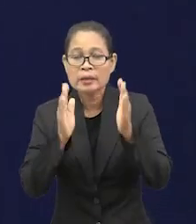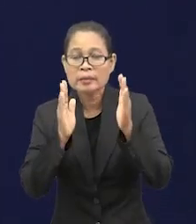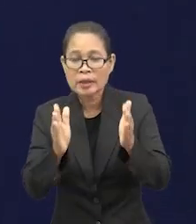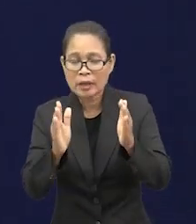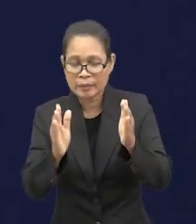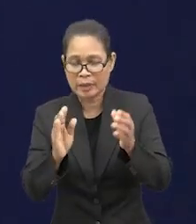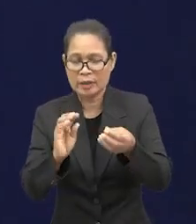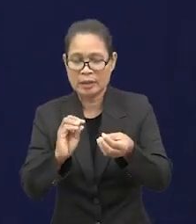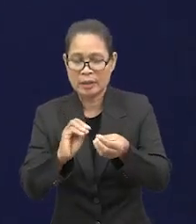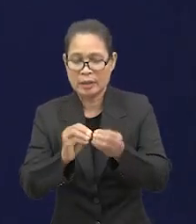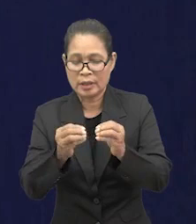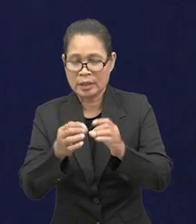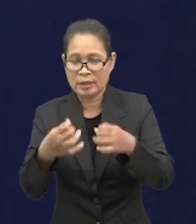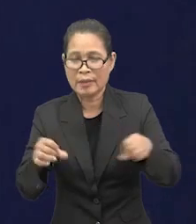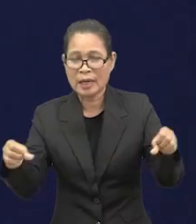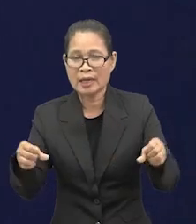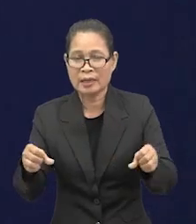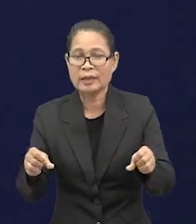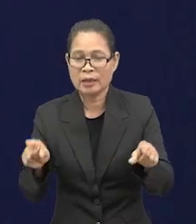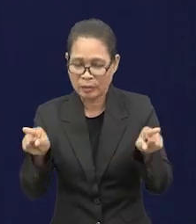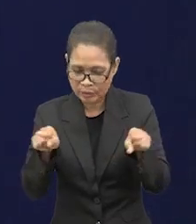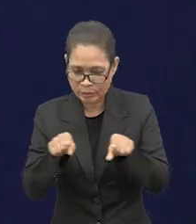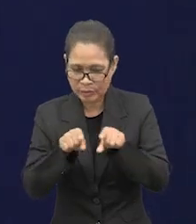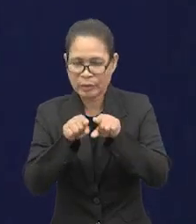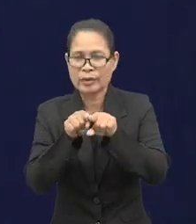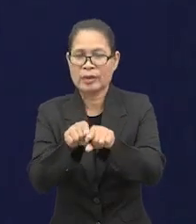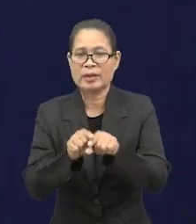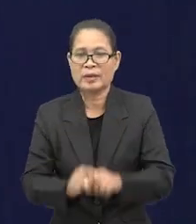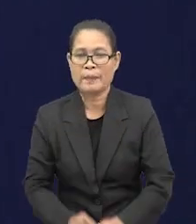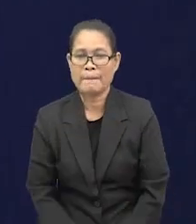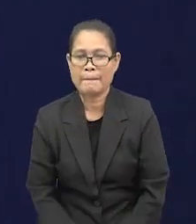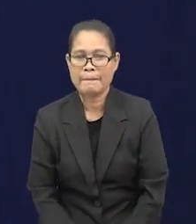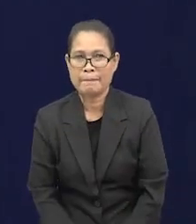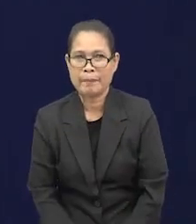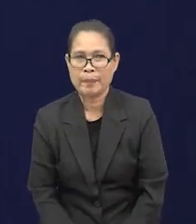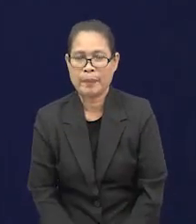hợp hiệp hay nâng xong sớp tới 8 là bác lê cho bỏ dương